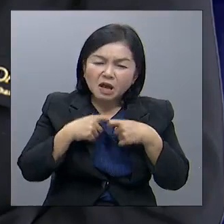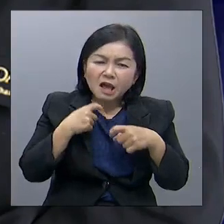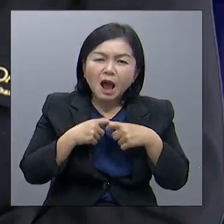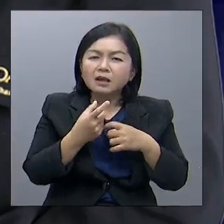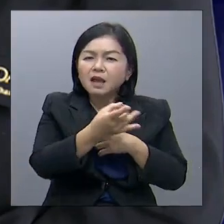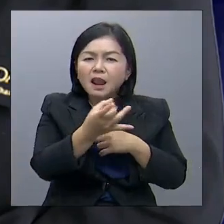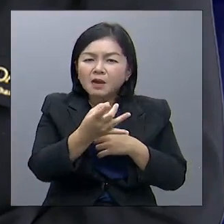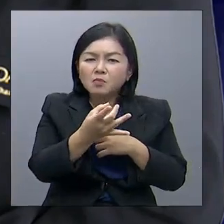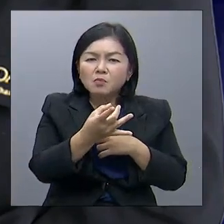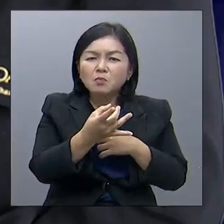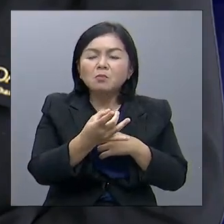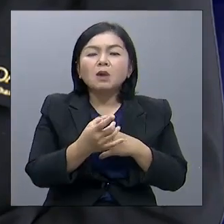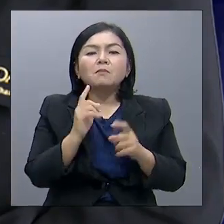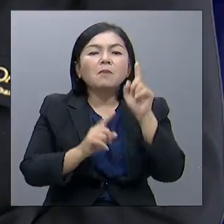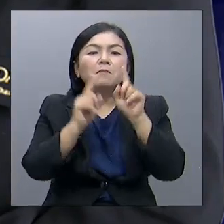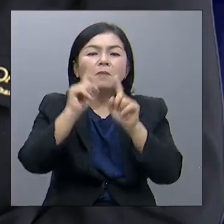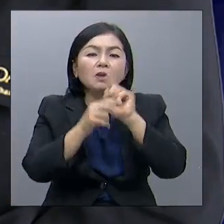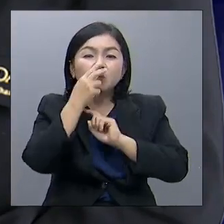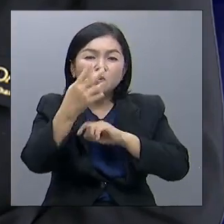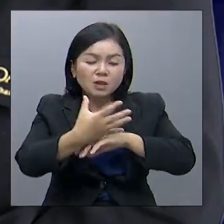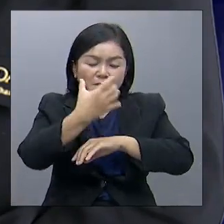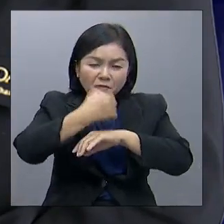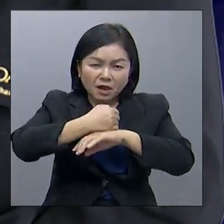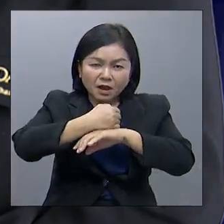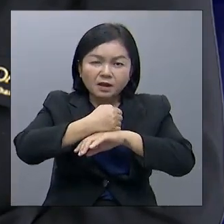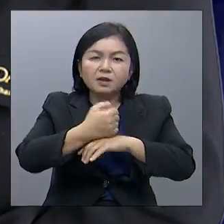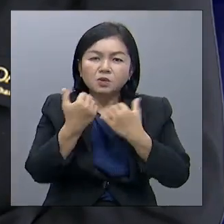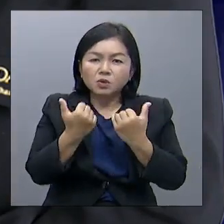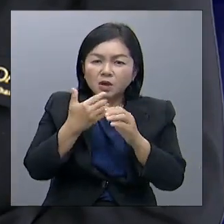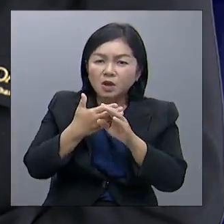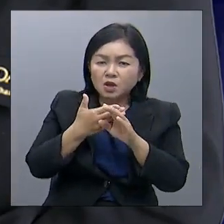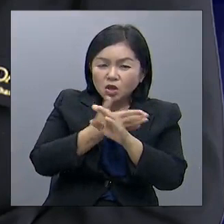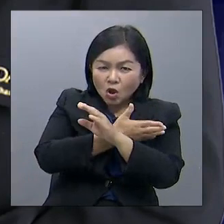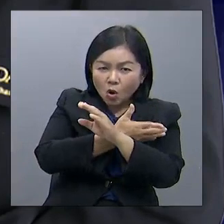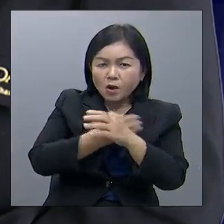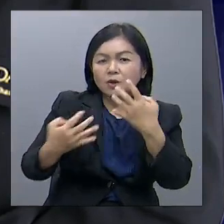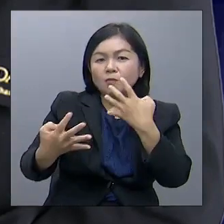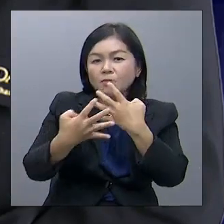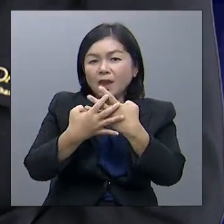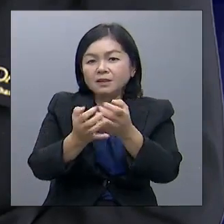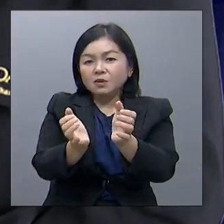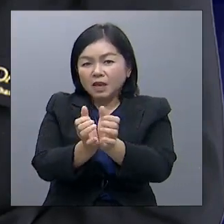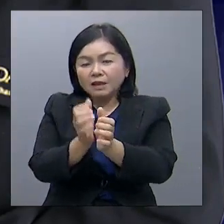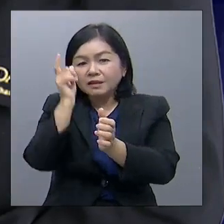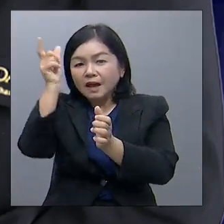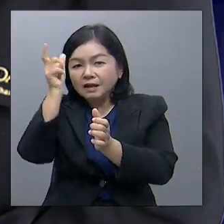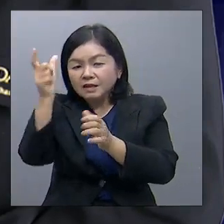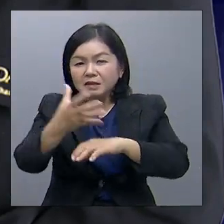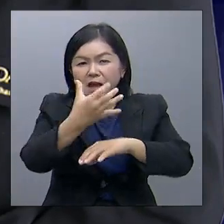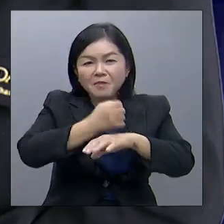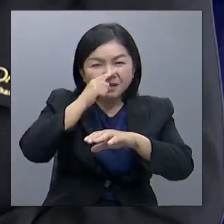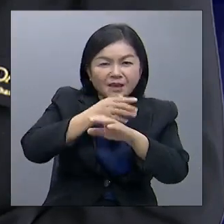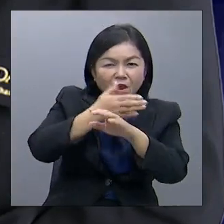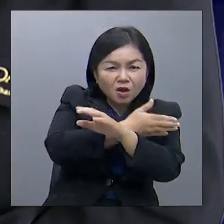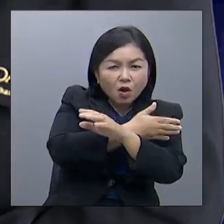อะไรขึ้นทั้งนี้ก็ประเมินสถานการณ์การเมืองไว้ด้วยว่าก่อนรับโทษนายทักษิณมีบทบาทต่อการเมืองไทยมากแต่